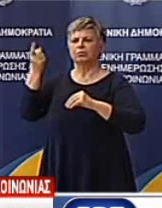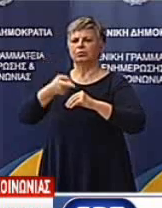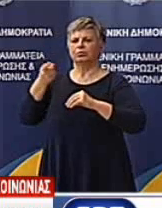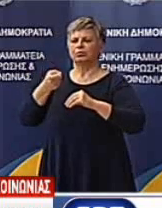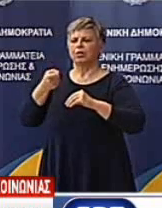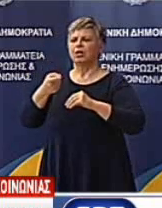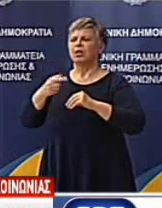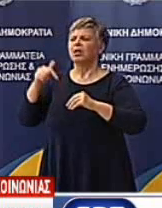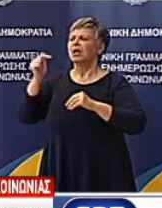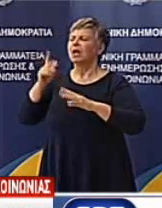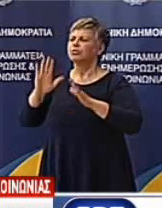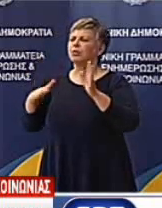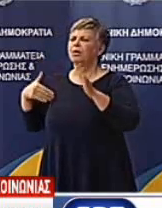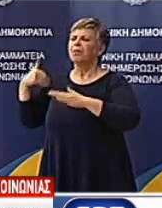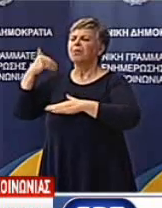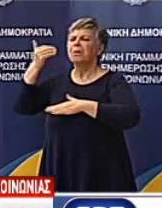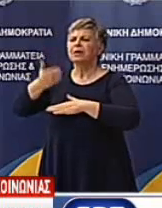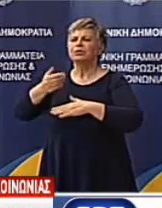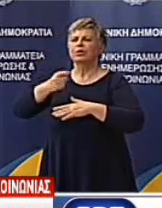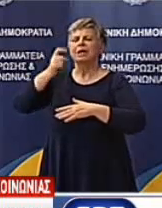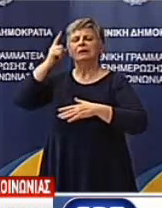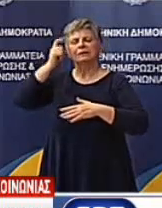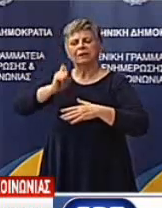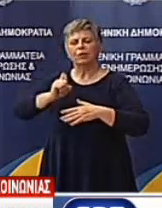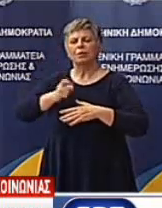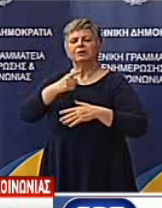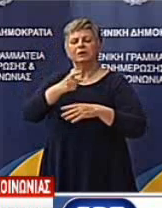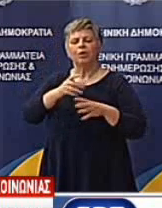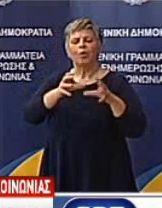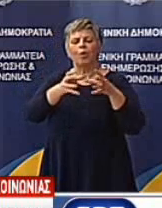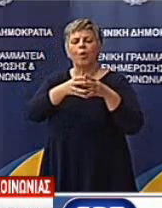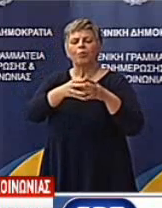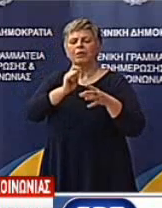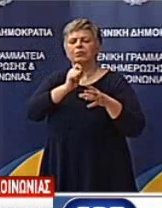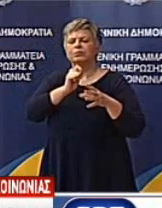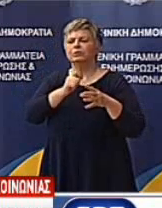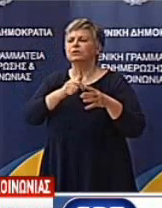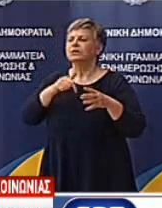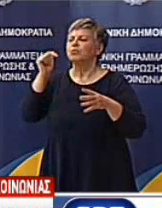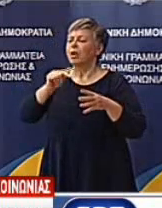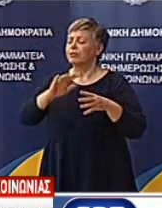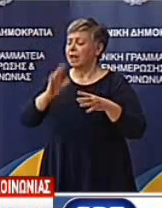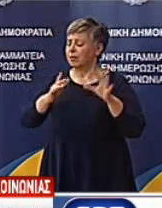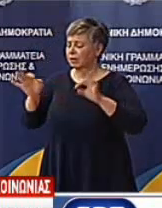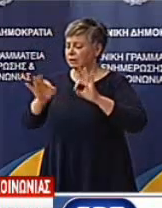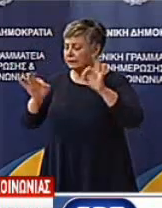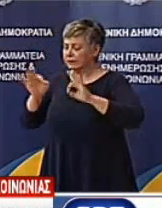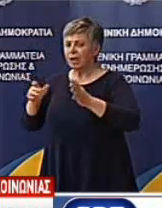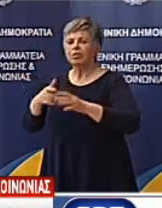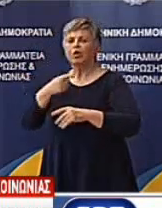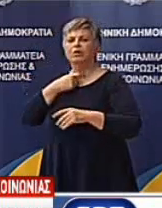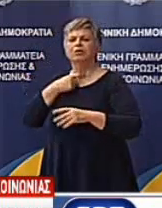άλλες κυβερνήσεις και σε άλλες κοινοβουλευτικές ομάδες που καλούνταν να ψηφίσουν και σχέδια τα οποία δεν τα είχαν δει ποτέ